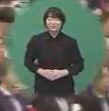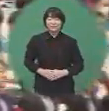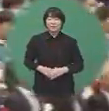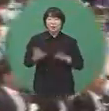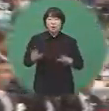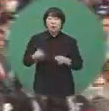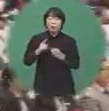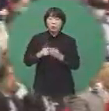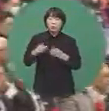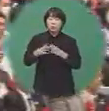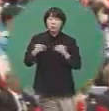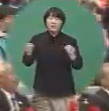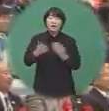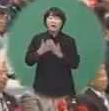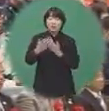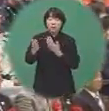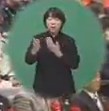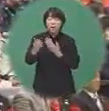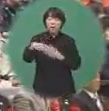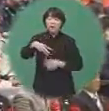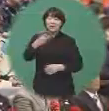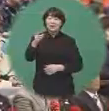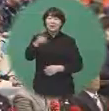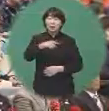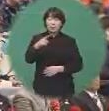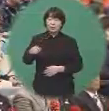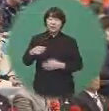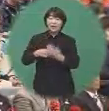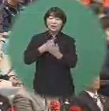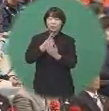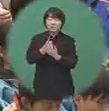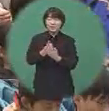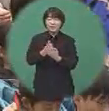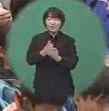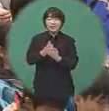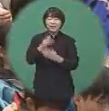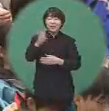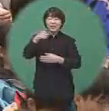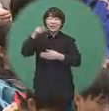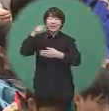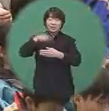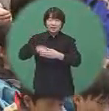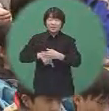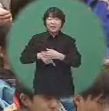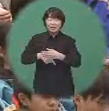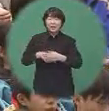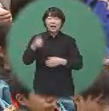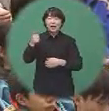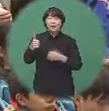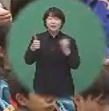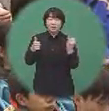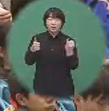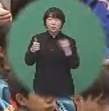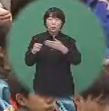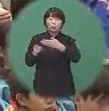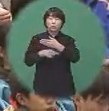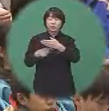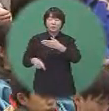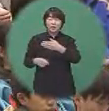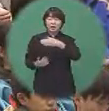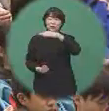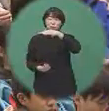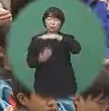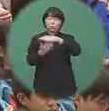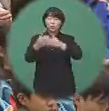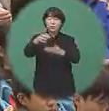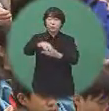今年のインターハイにはおよそ300人が出場し、県内からも男女9人が上位入賞を目指し